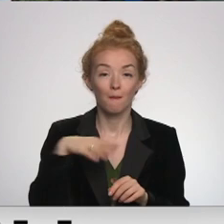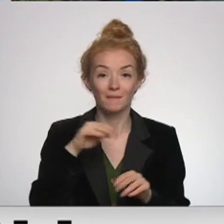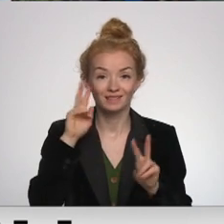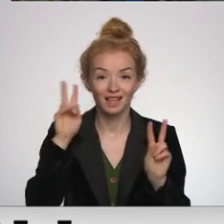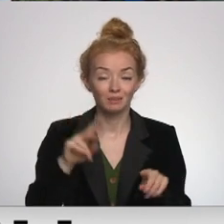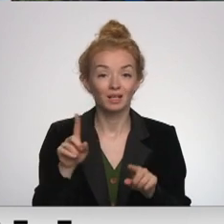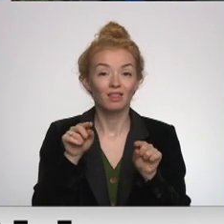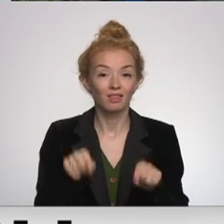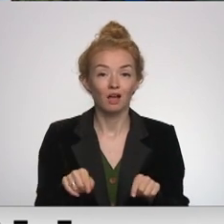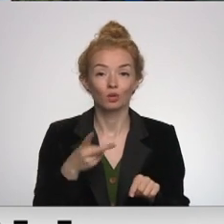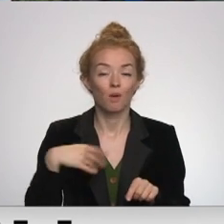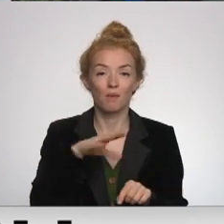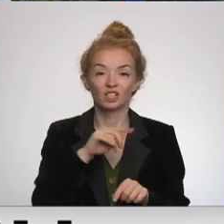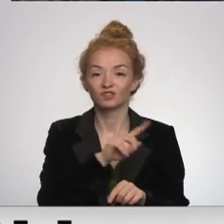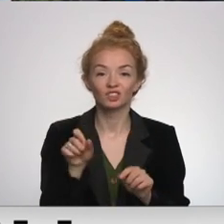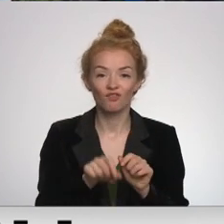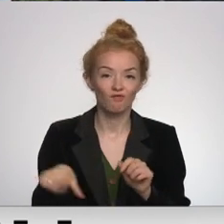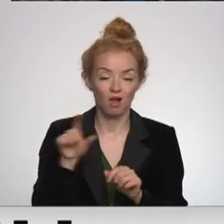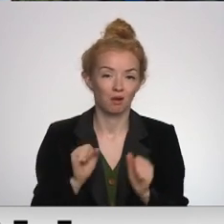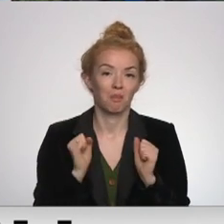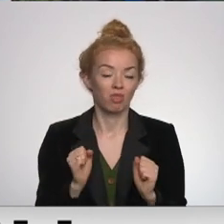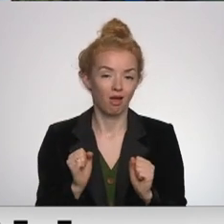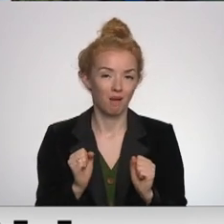ir tas, no kā mēs visvairāk baidāmies.